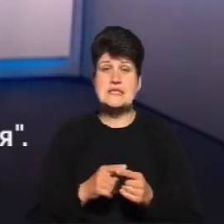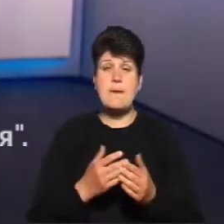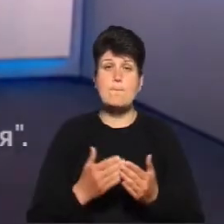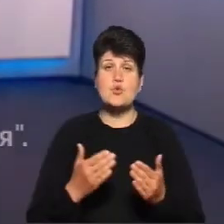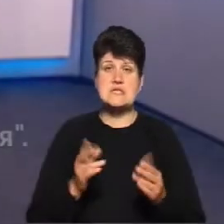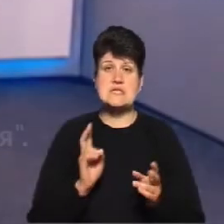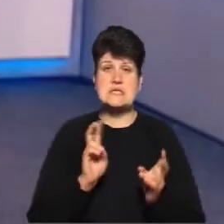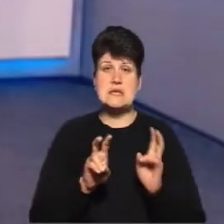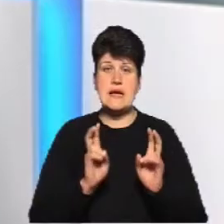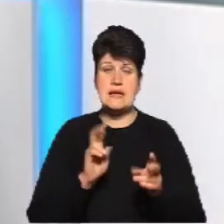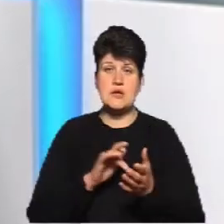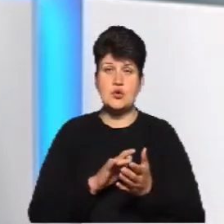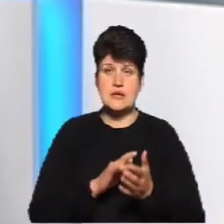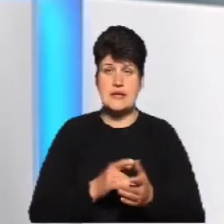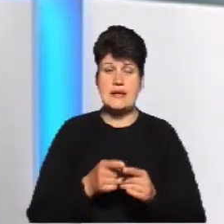цієї епідемії